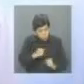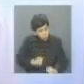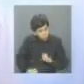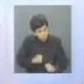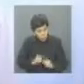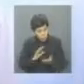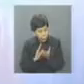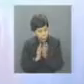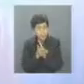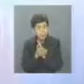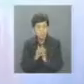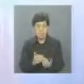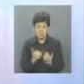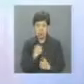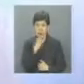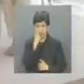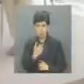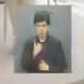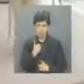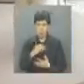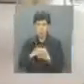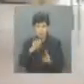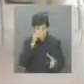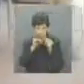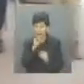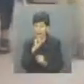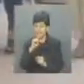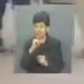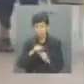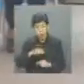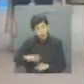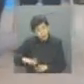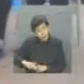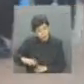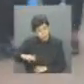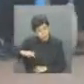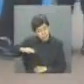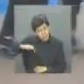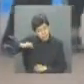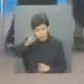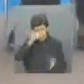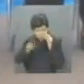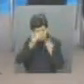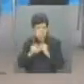จุบันซึ่งพบว่าเด็กที่เรียนรู้ ICT ตั้งแต่ยังเล็กส่งผลให้การเรียนดีขึ้น